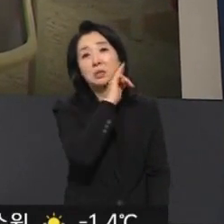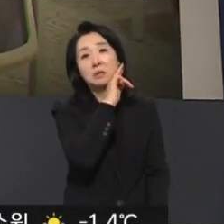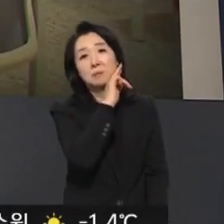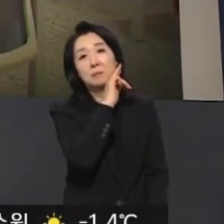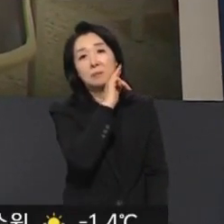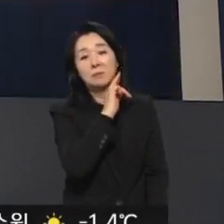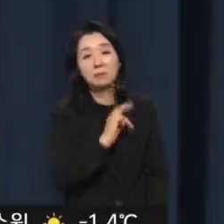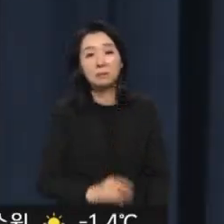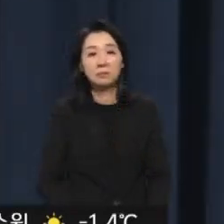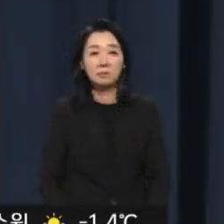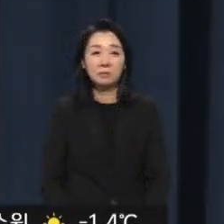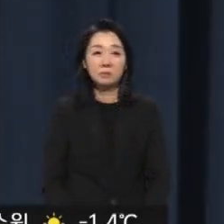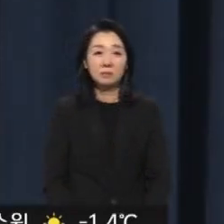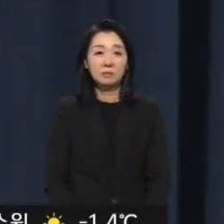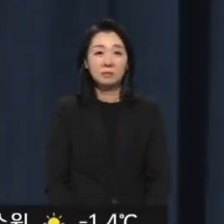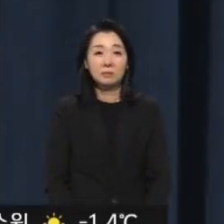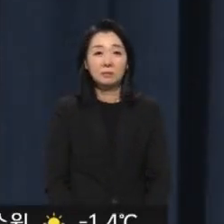있습니다.